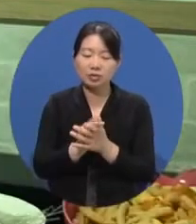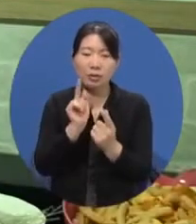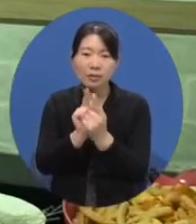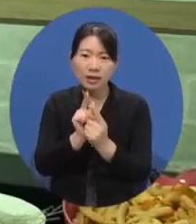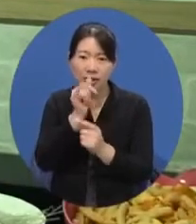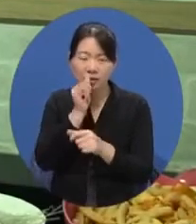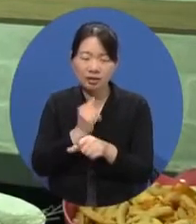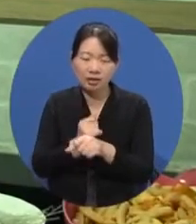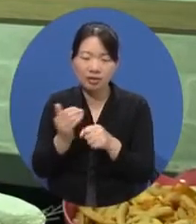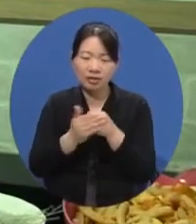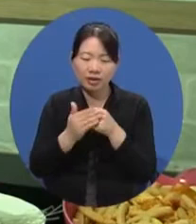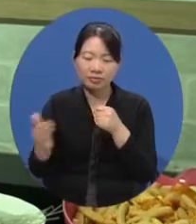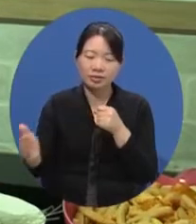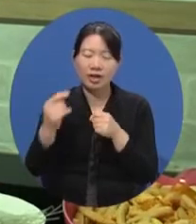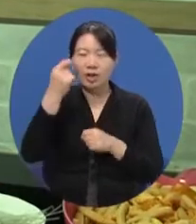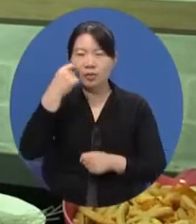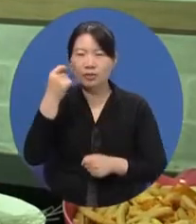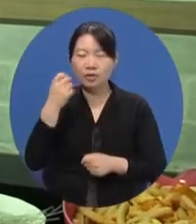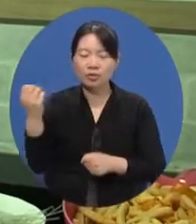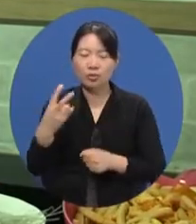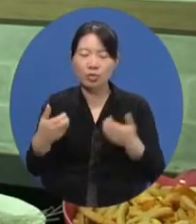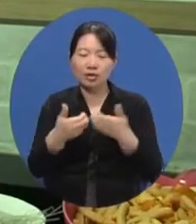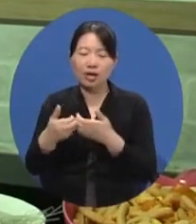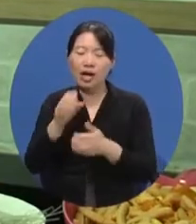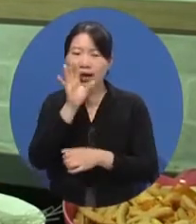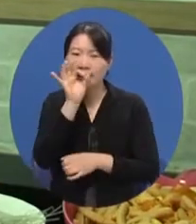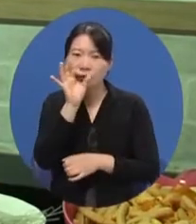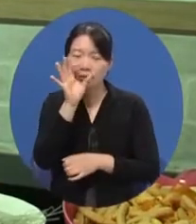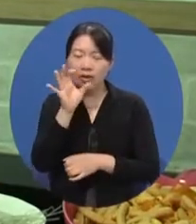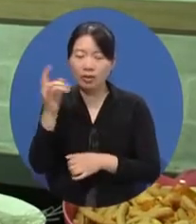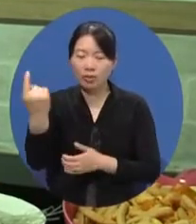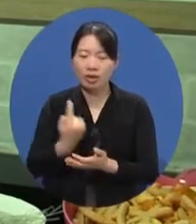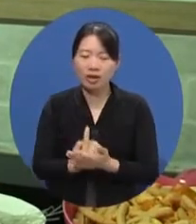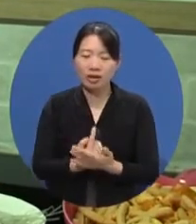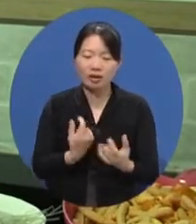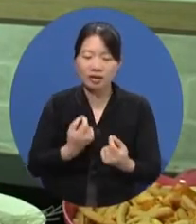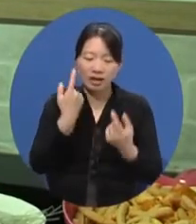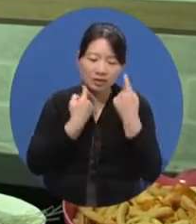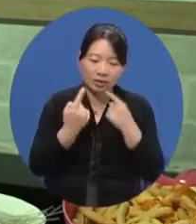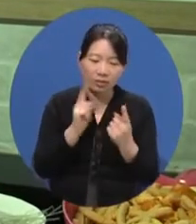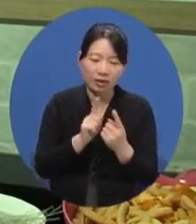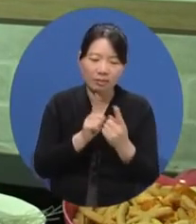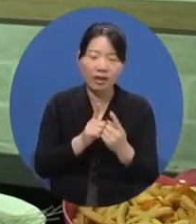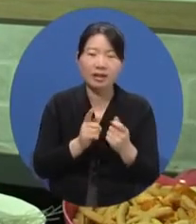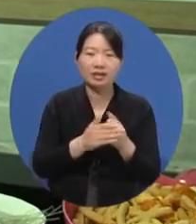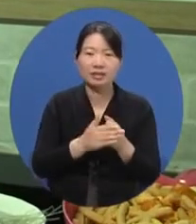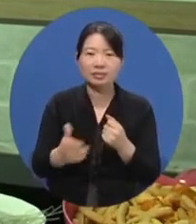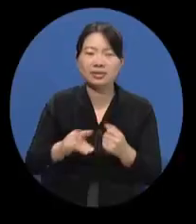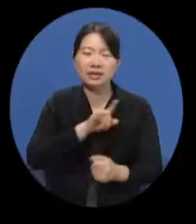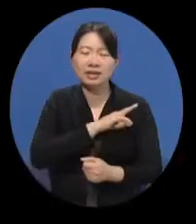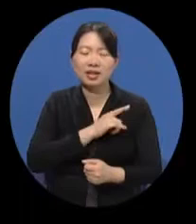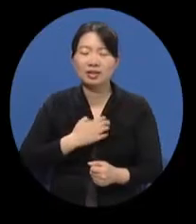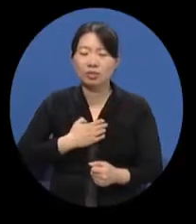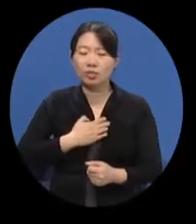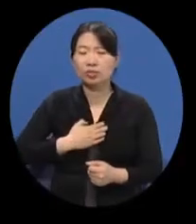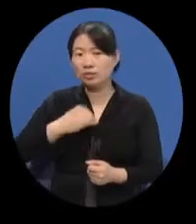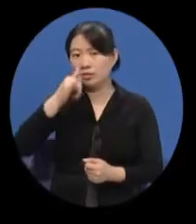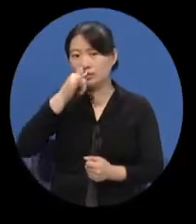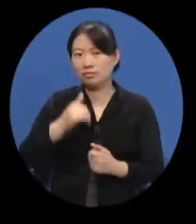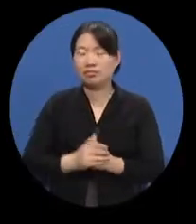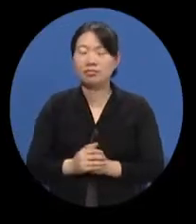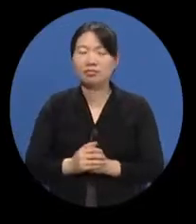그런 거 갖다가 울고, 대응도 못하고 와서 그렇게 상처받고 이제 그럴까, 그게 제일 걱정돼요.